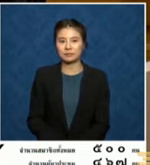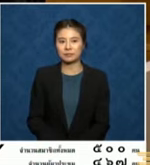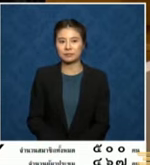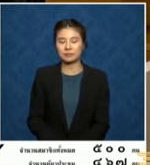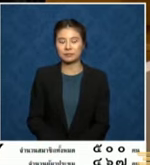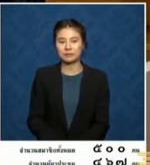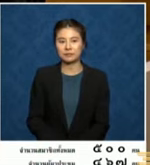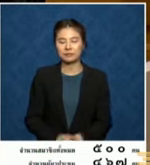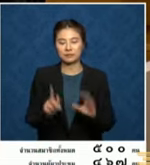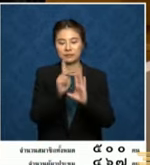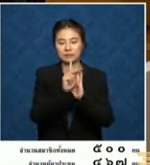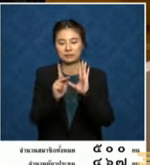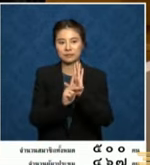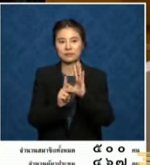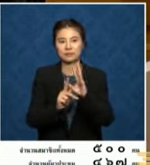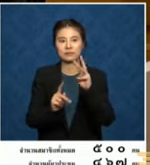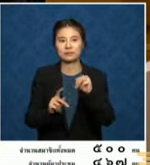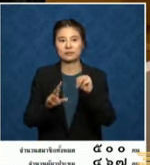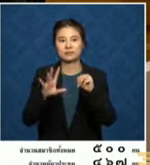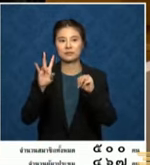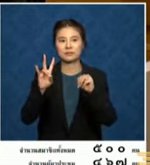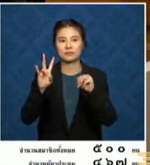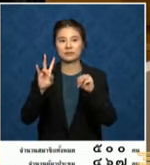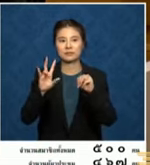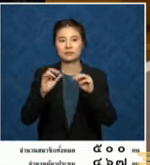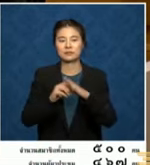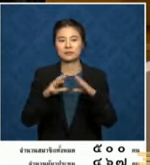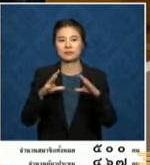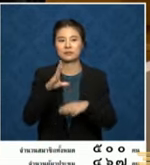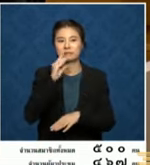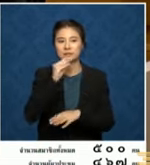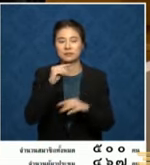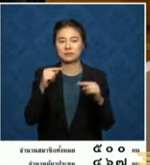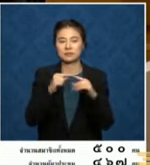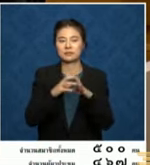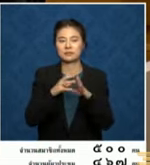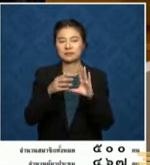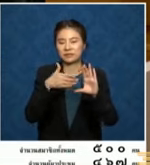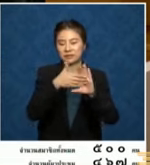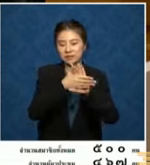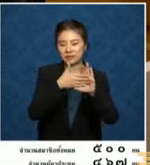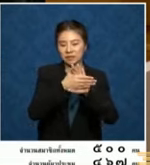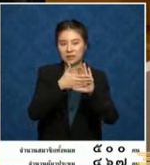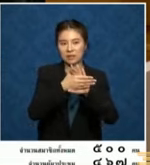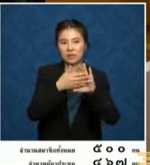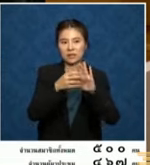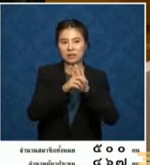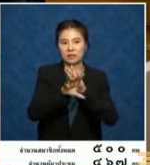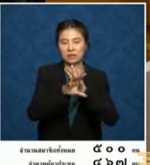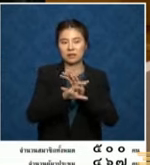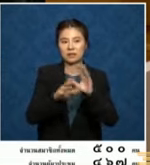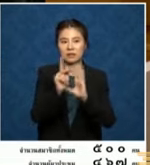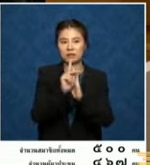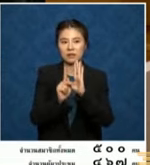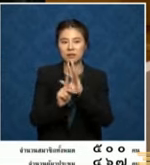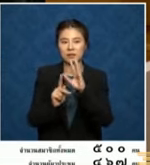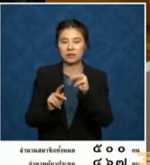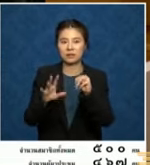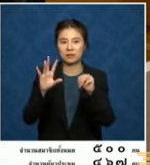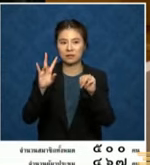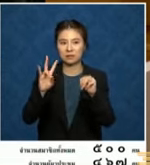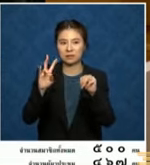าตรา7ที่ผมพูดถึงเนี่ยผมขอในภาพของไฟล์ PDF ของผมที่ส่งไปแล้วของมาตรา7ขอให้เจ้